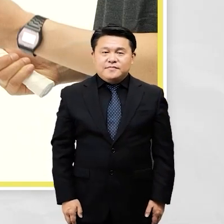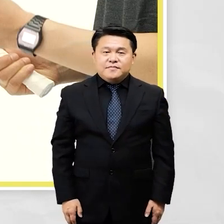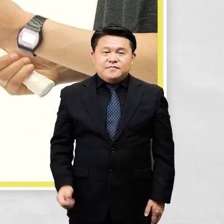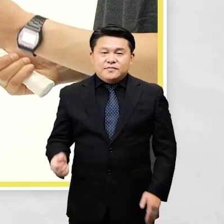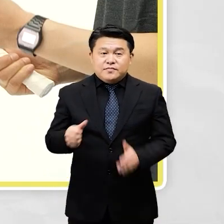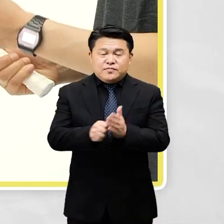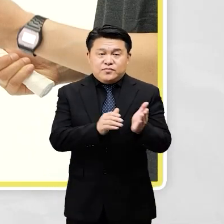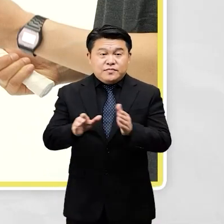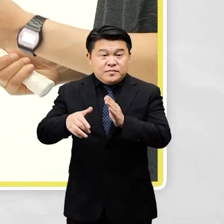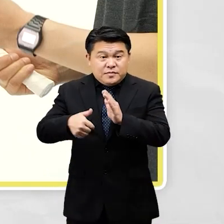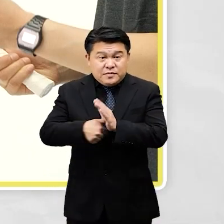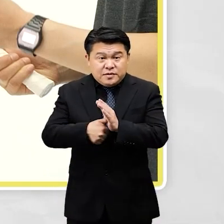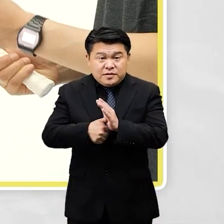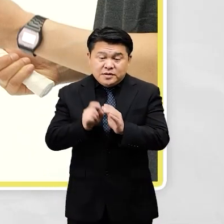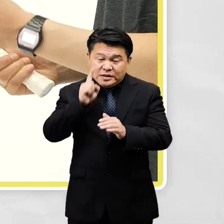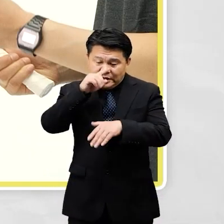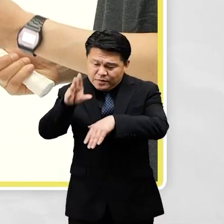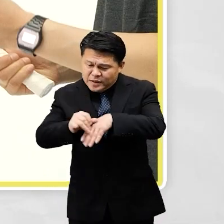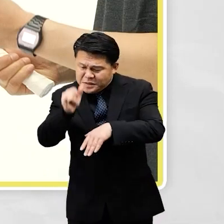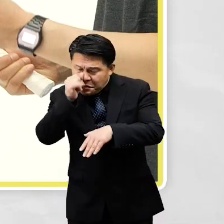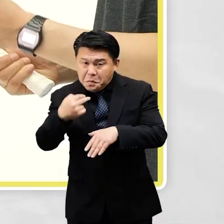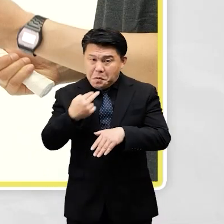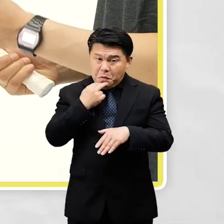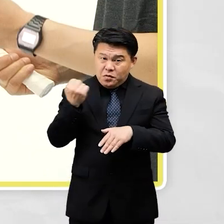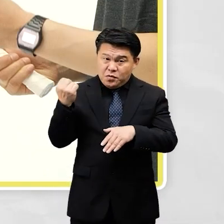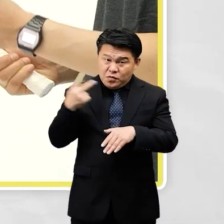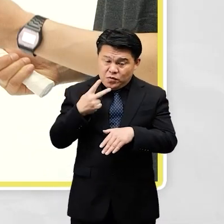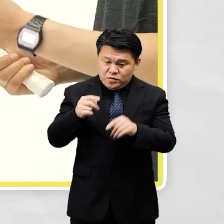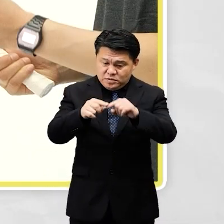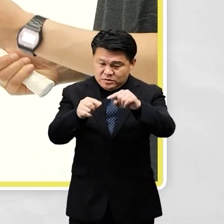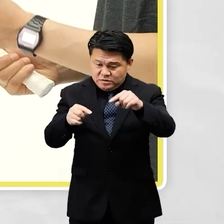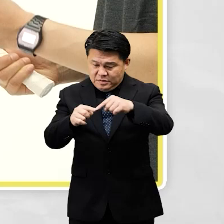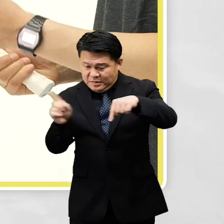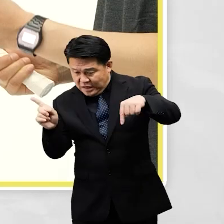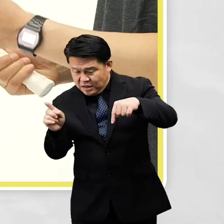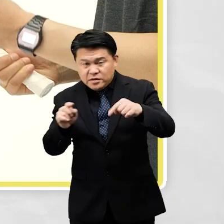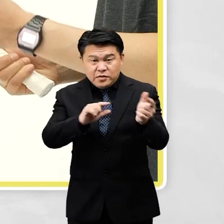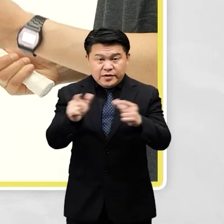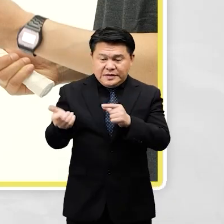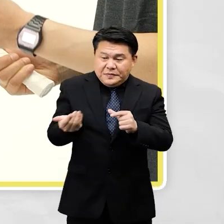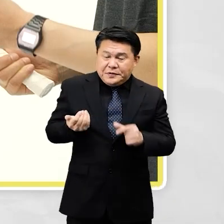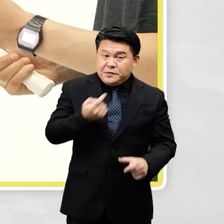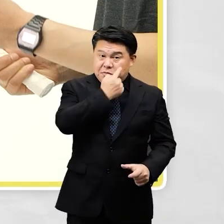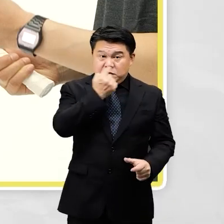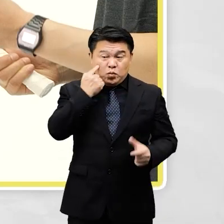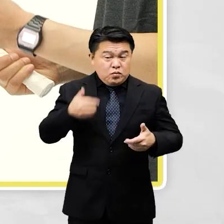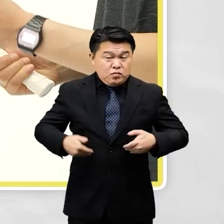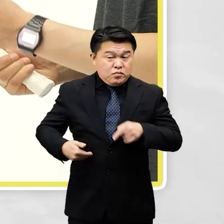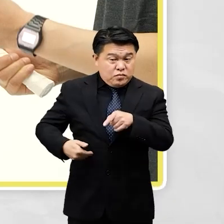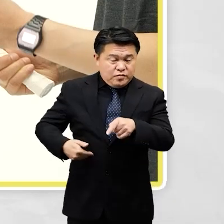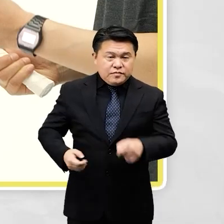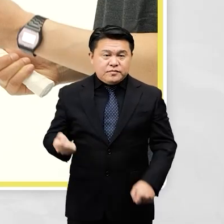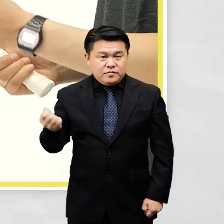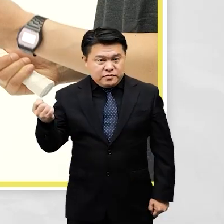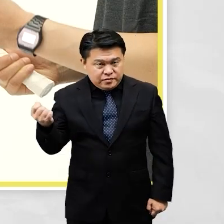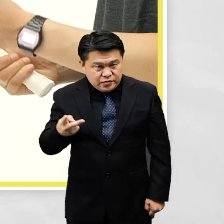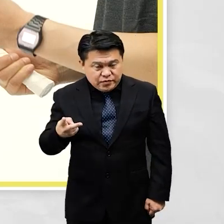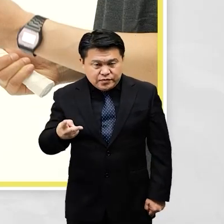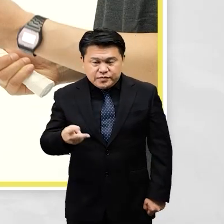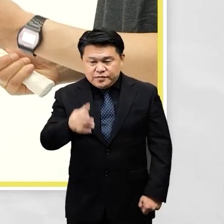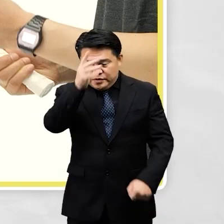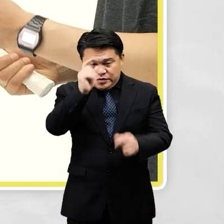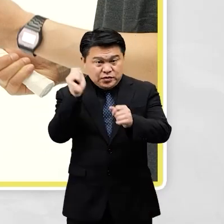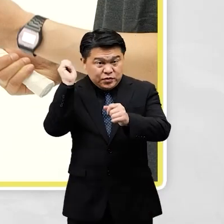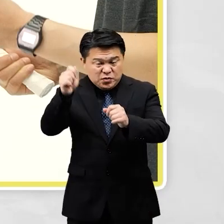도구 준비 시 라켓에 오염물질이 묻어 있거나 라켓줄이 끊어져 있는지 확인합니다. 또한